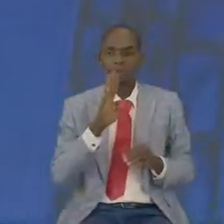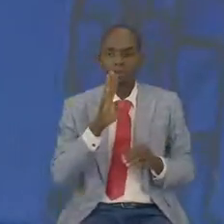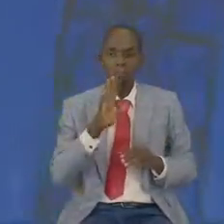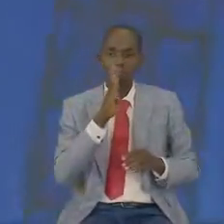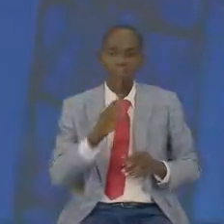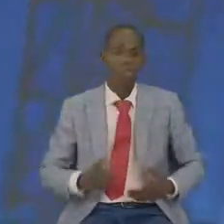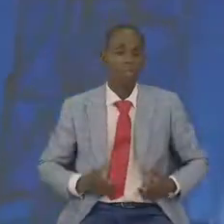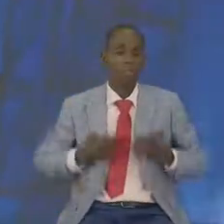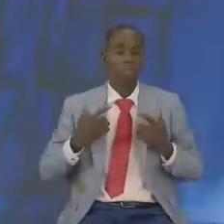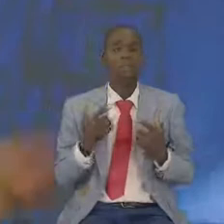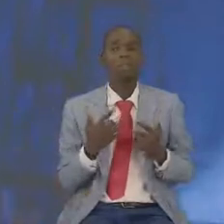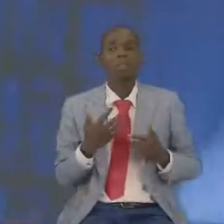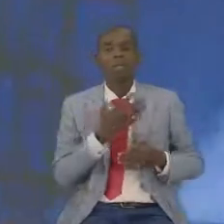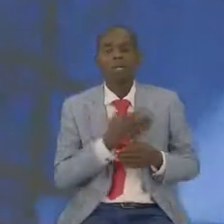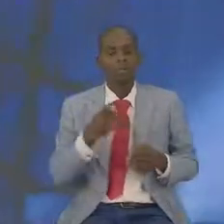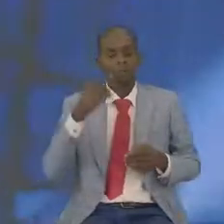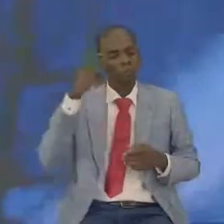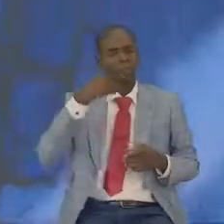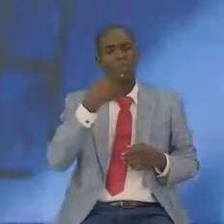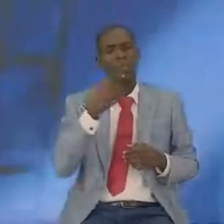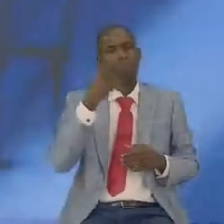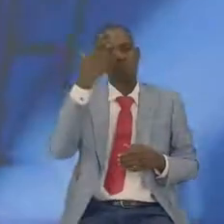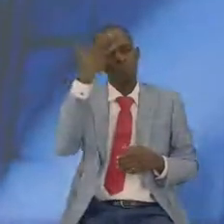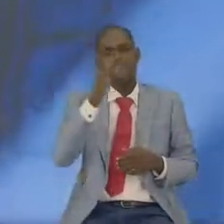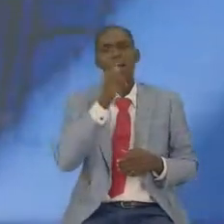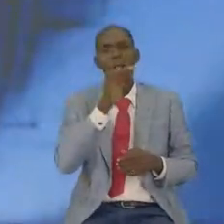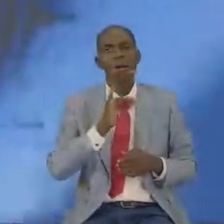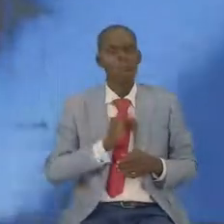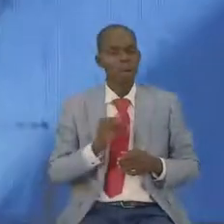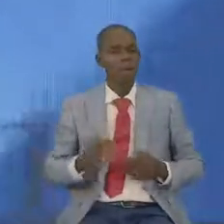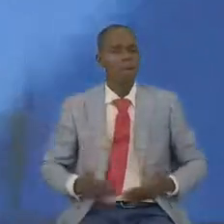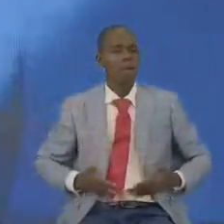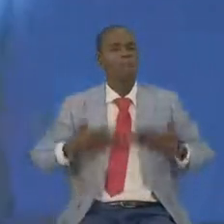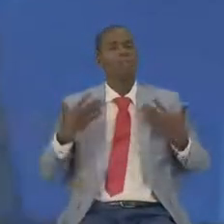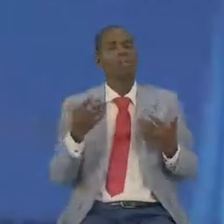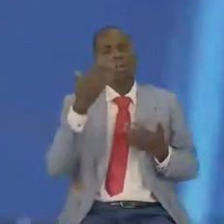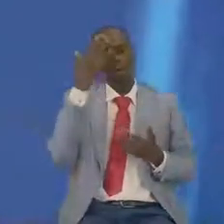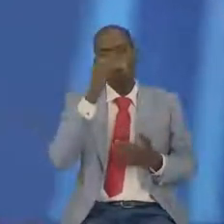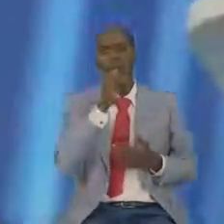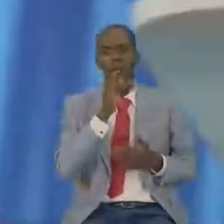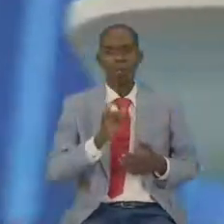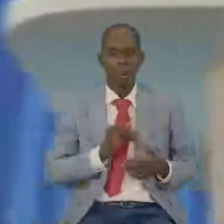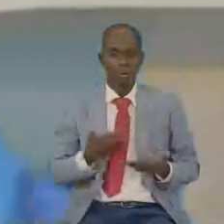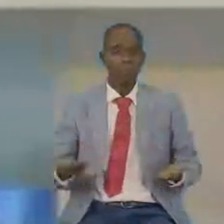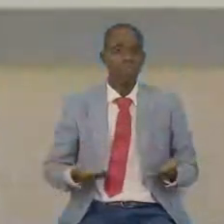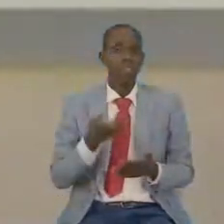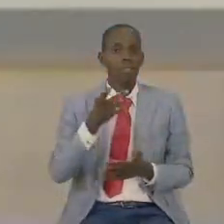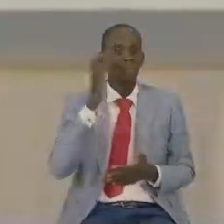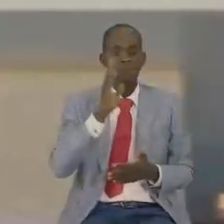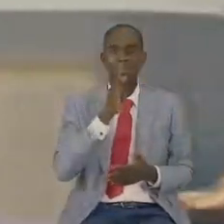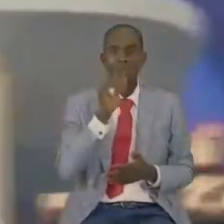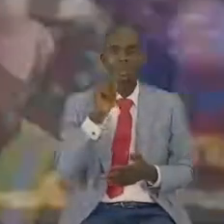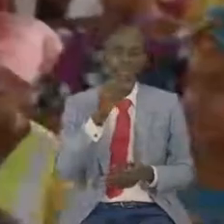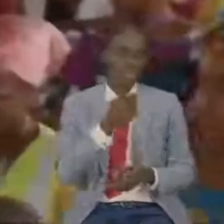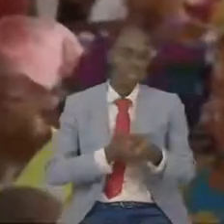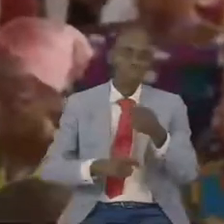te demandais, pourquoi est-ce que je suis vivant et pourquoi je suis dans ce pays? Il y aura un échange ce